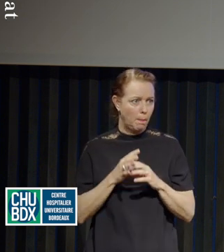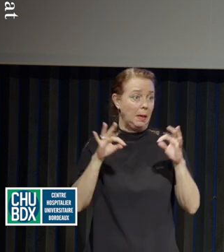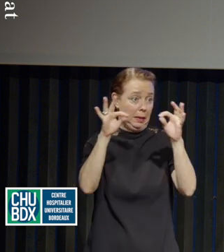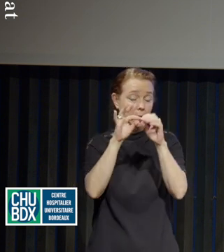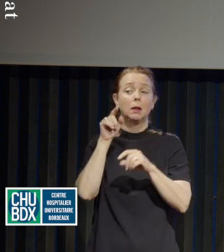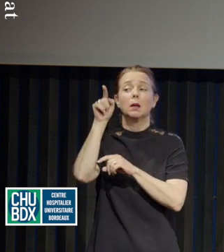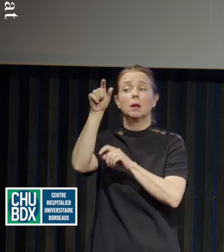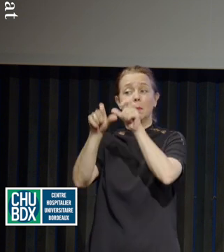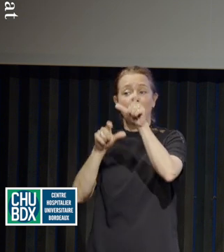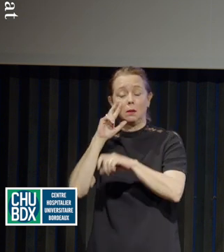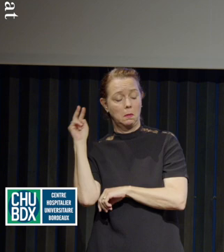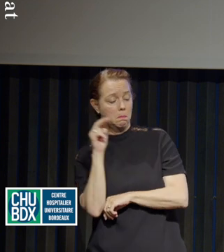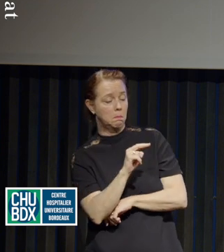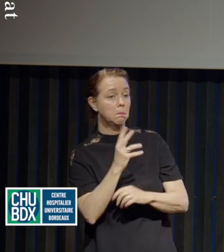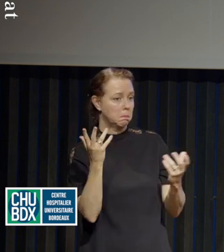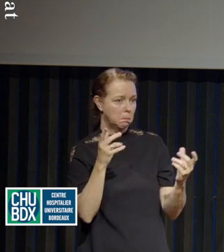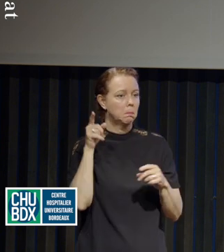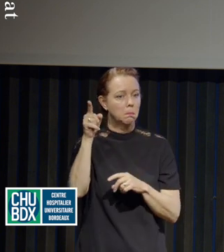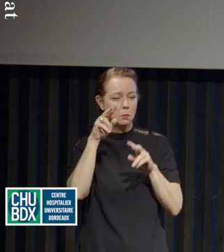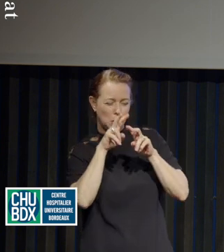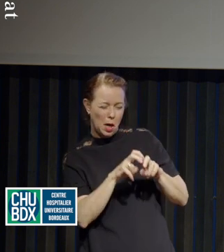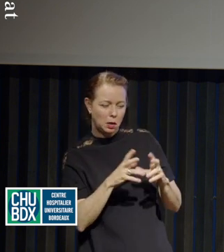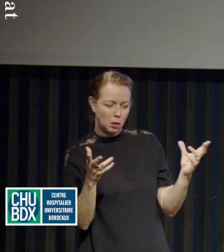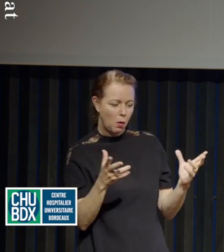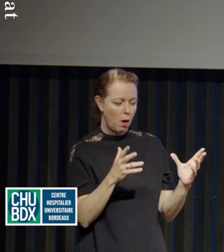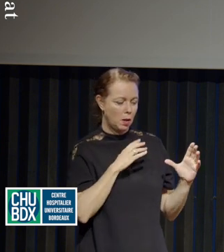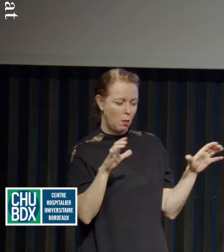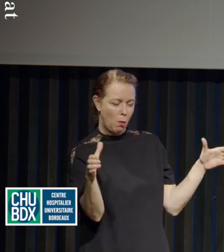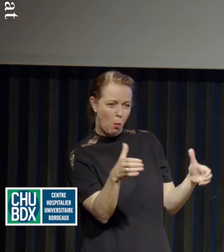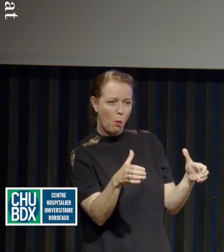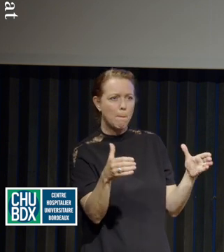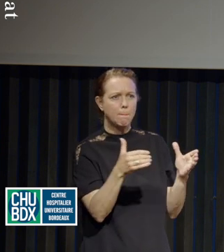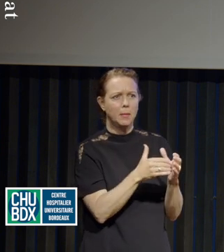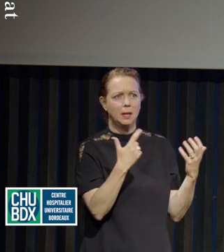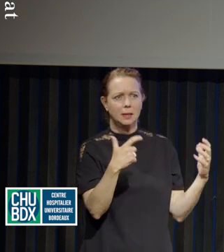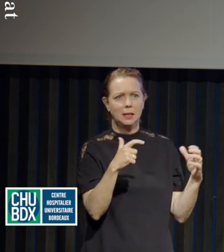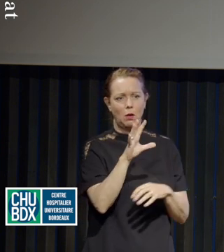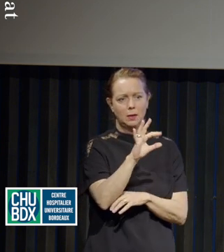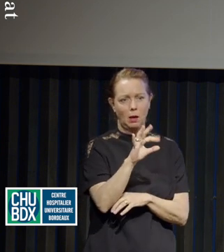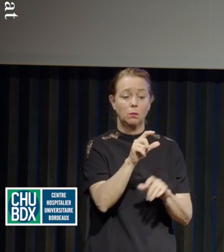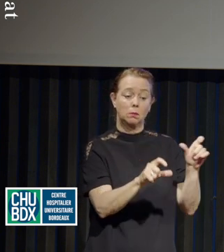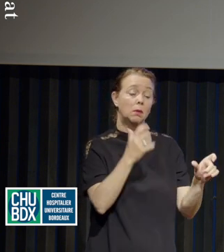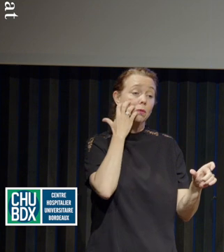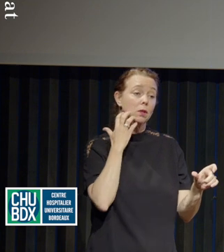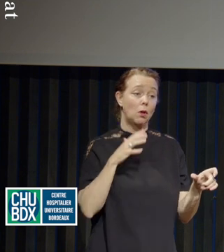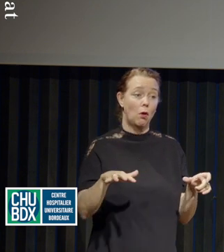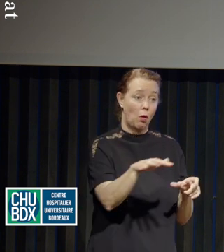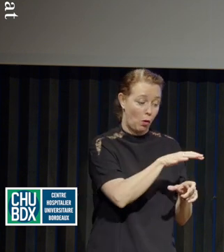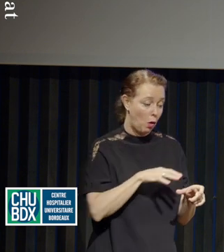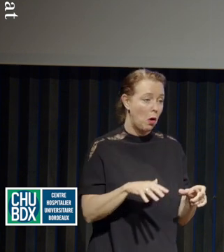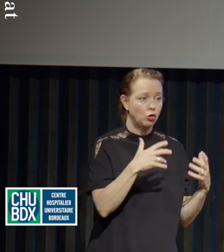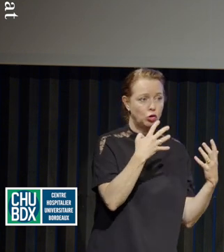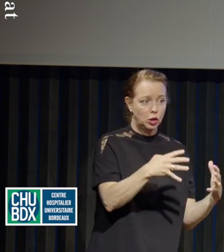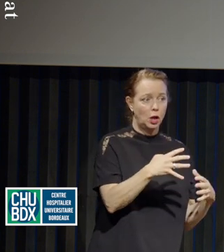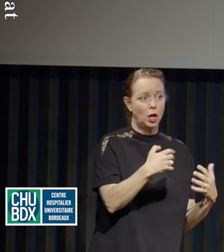étude, les auteurs se sont intéressés à évaluer une cohorte de 1750 adolescents finlandais âgés de 16 à